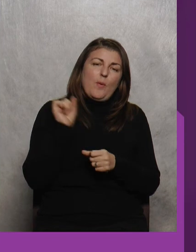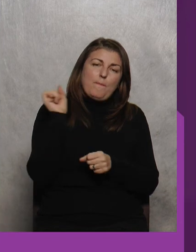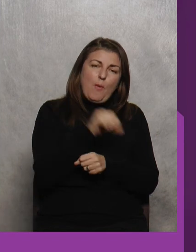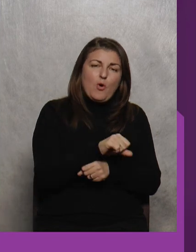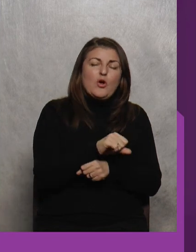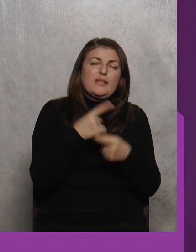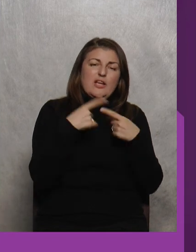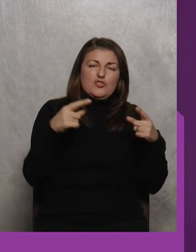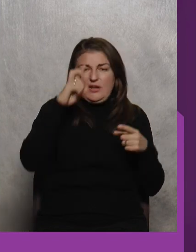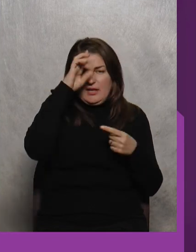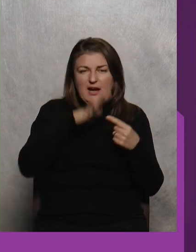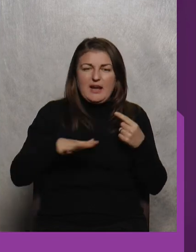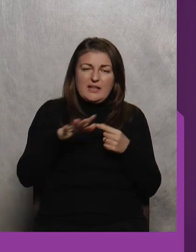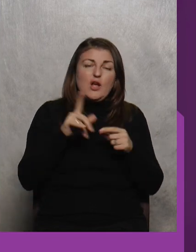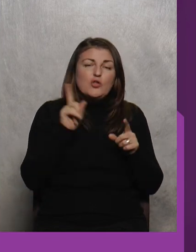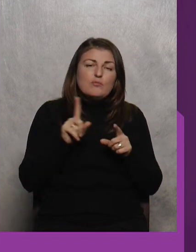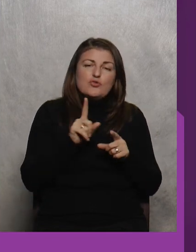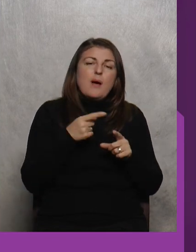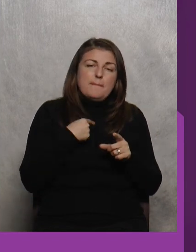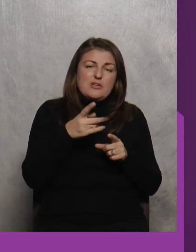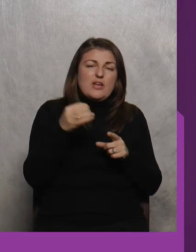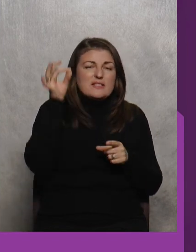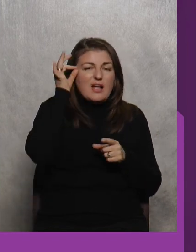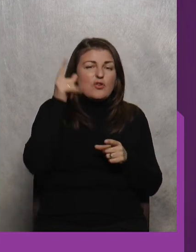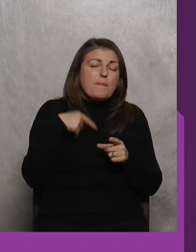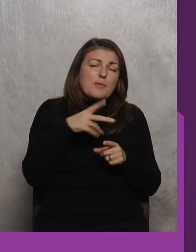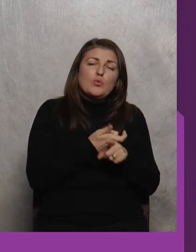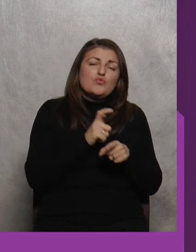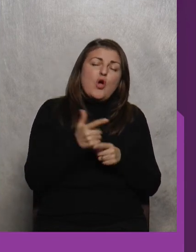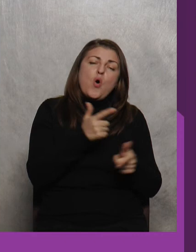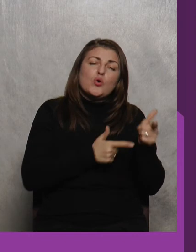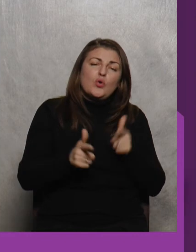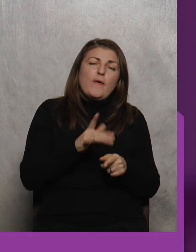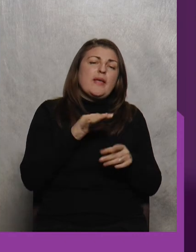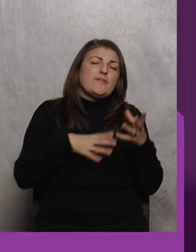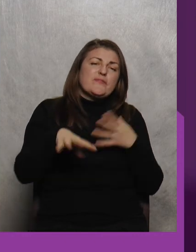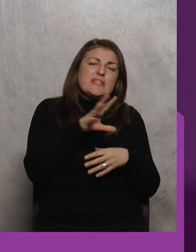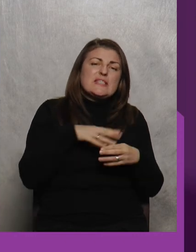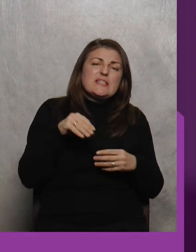побороти інші країни. Тому що ми, я ще раз нагадую, що ми дуже готувалися, і всі